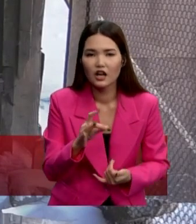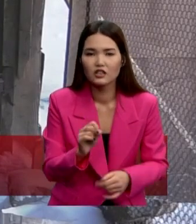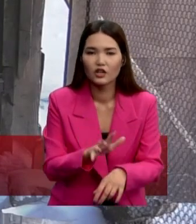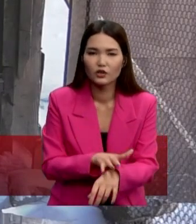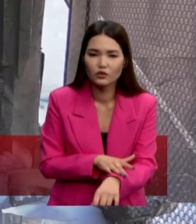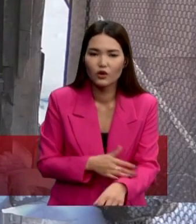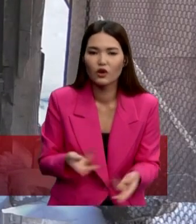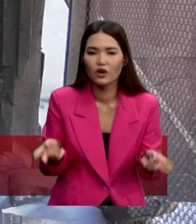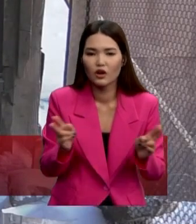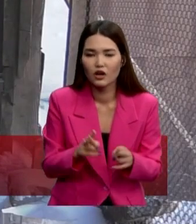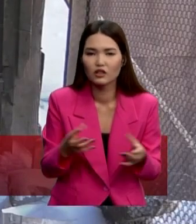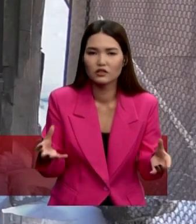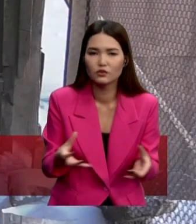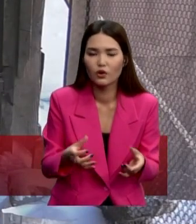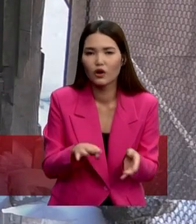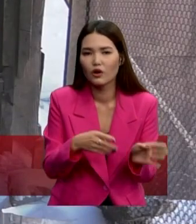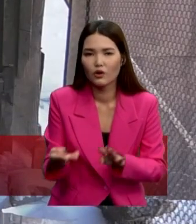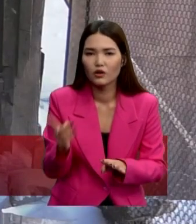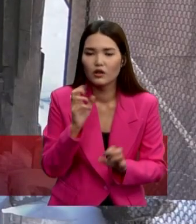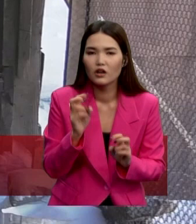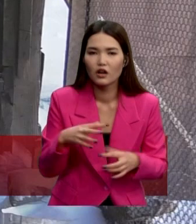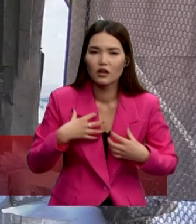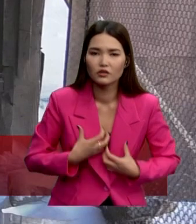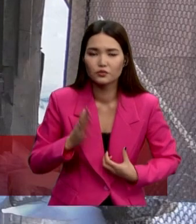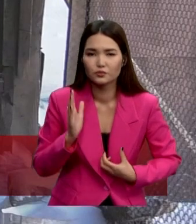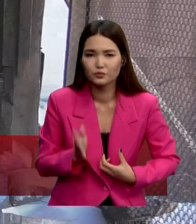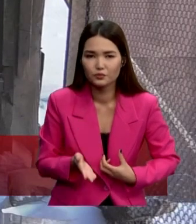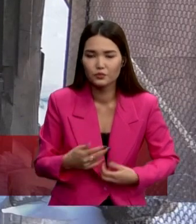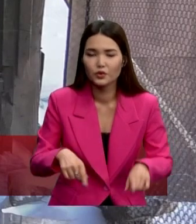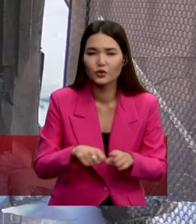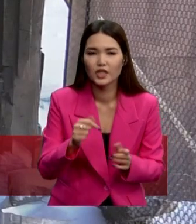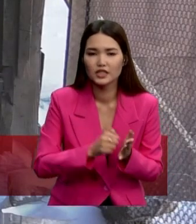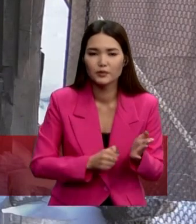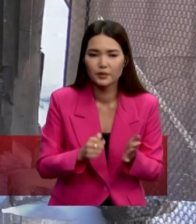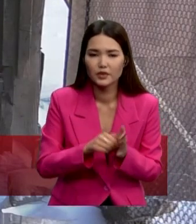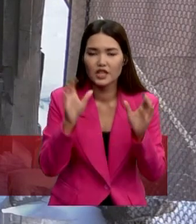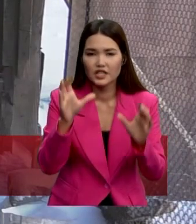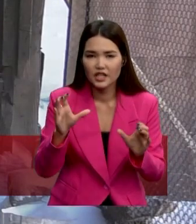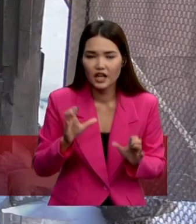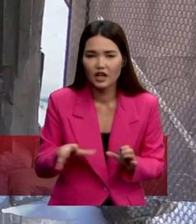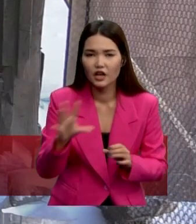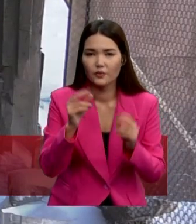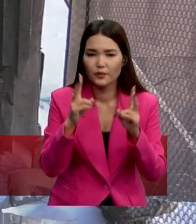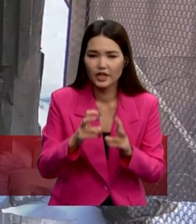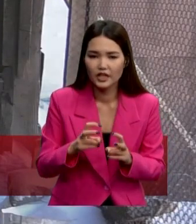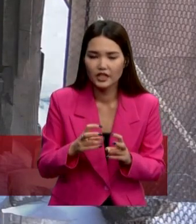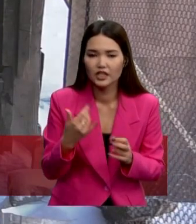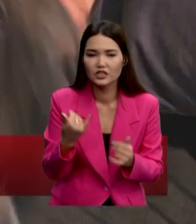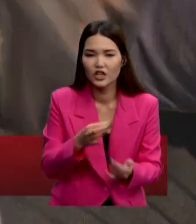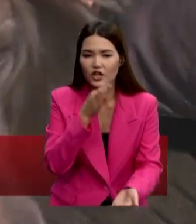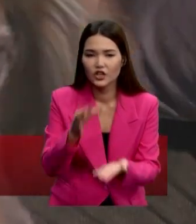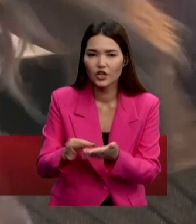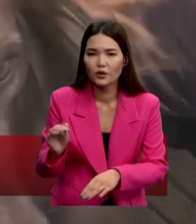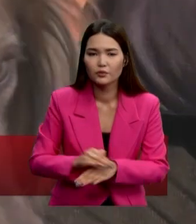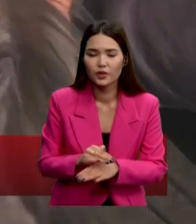әлдекім қол салып, қазаныңды төңкеріп кетсе, қалай қаймық басқа. Сол себепті заңға шекесінен қараған шенділер жауапқа